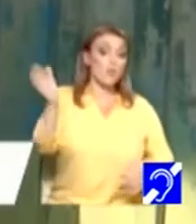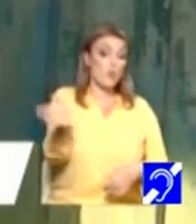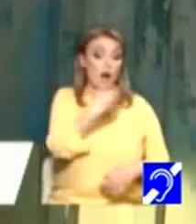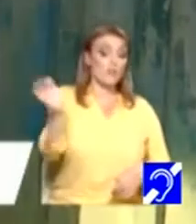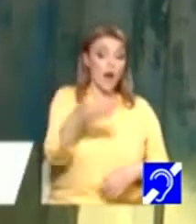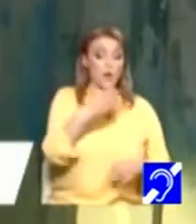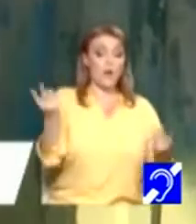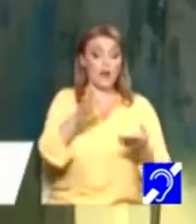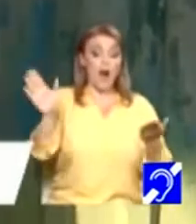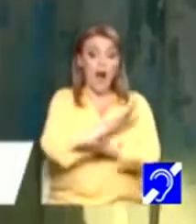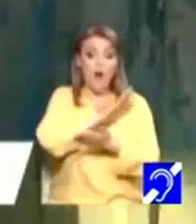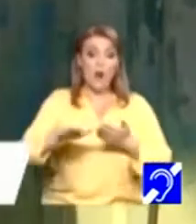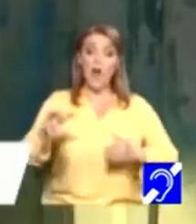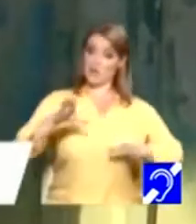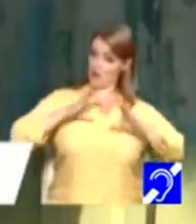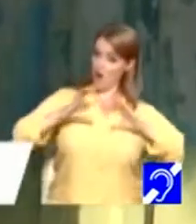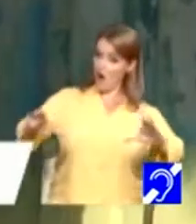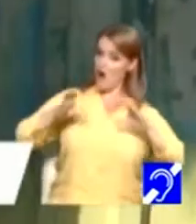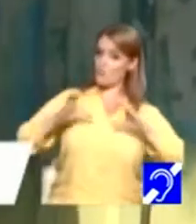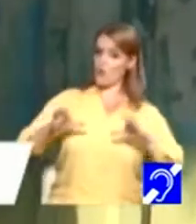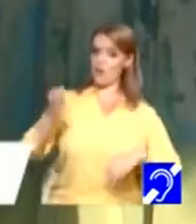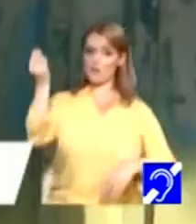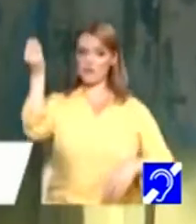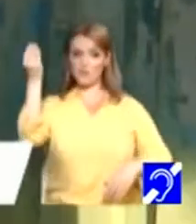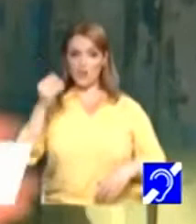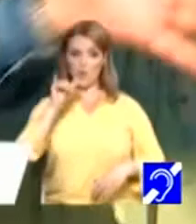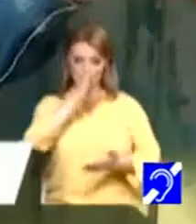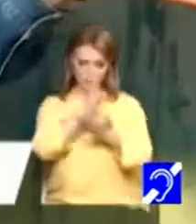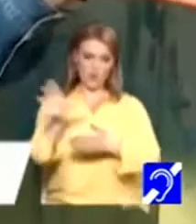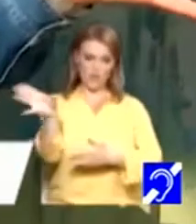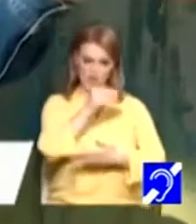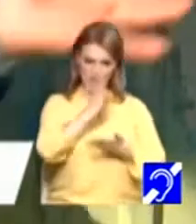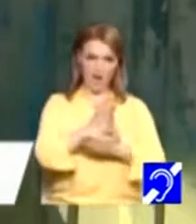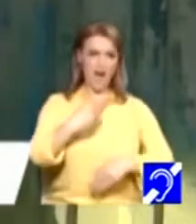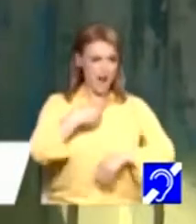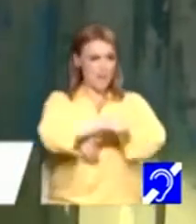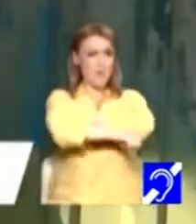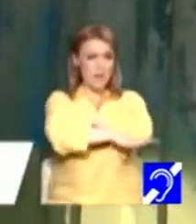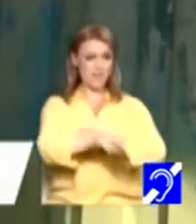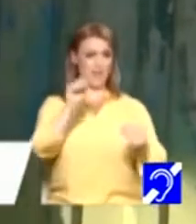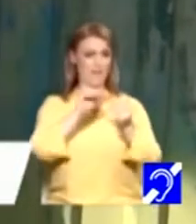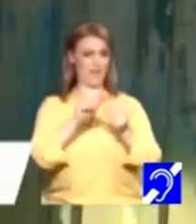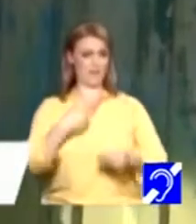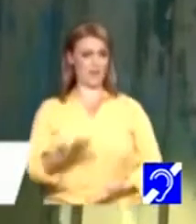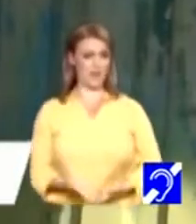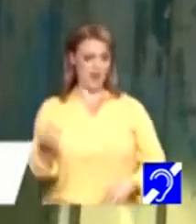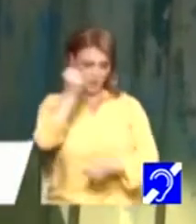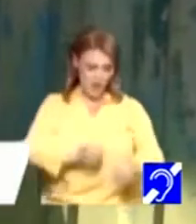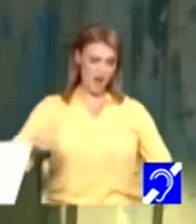presul, s-a îmbogățit, au de tăcele, dar noi sărăși că așa e, lucrăm și